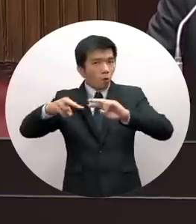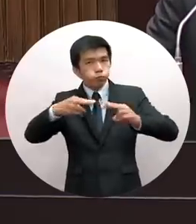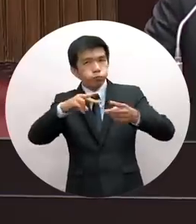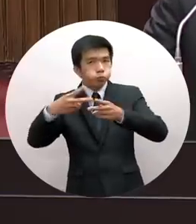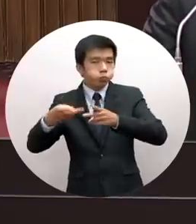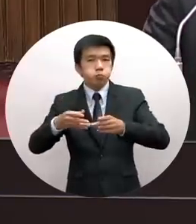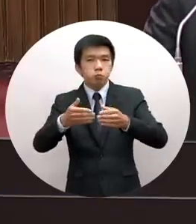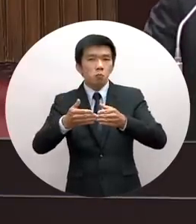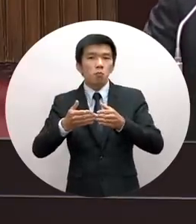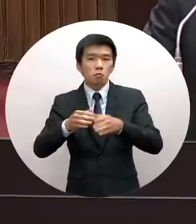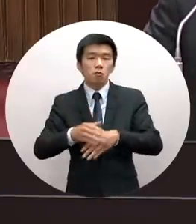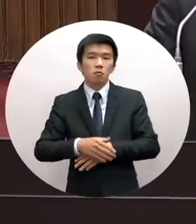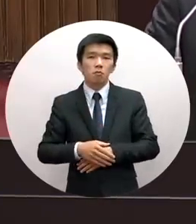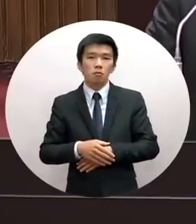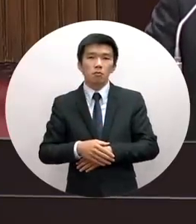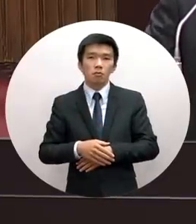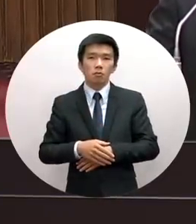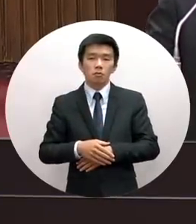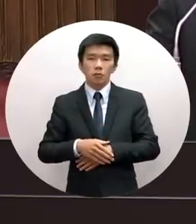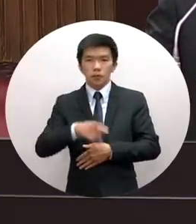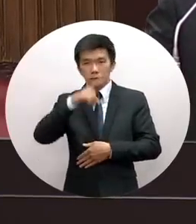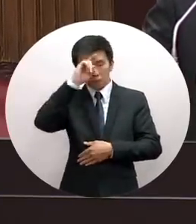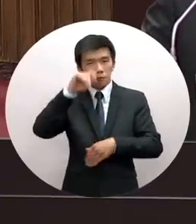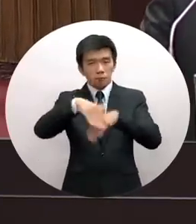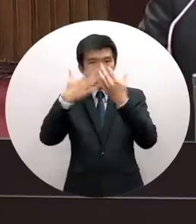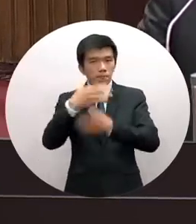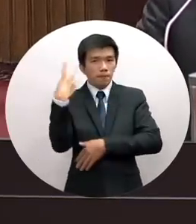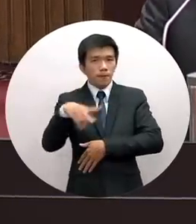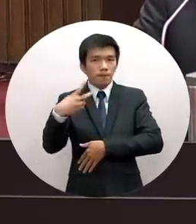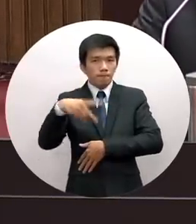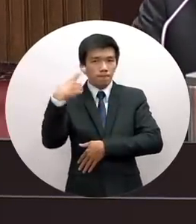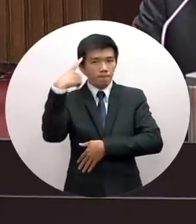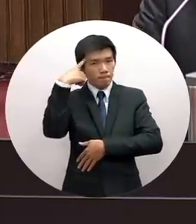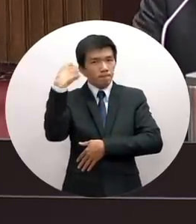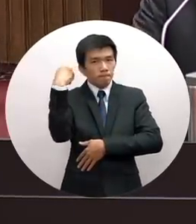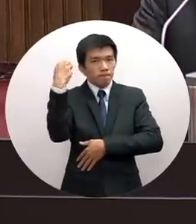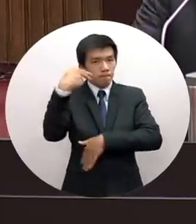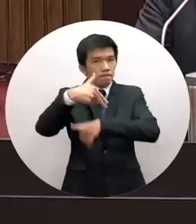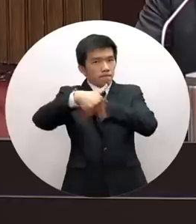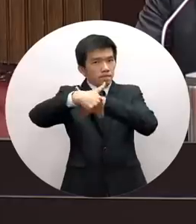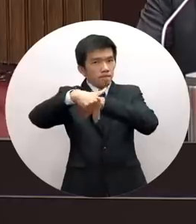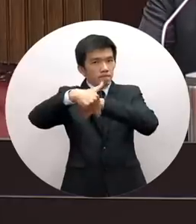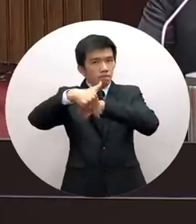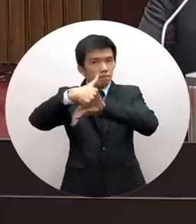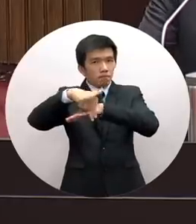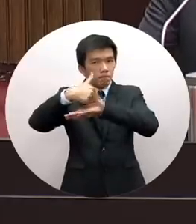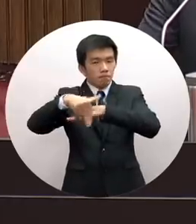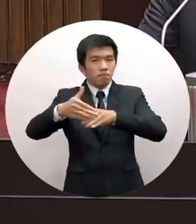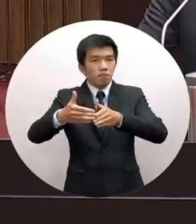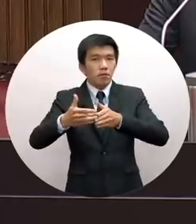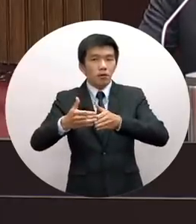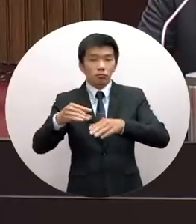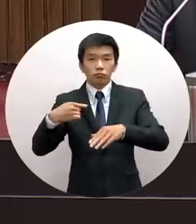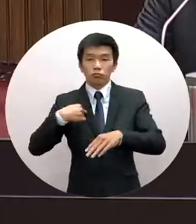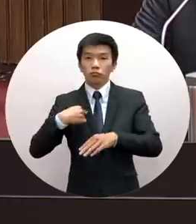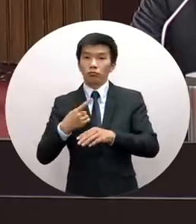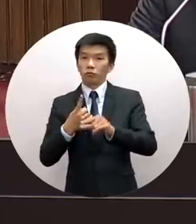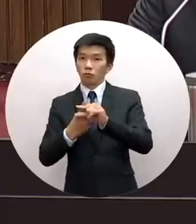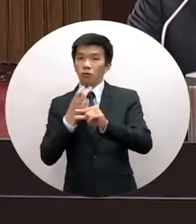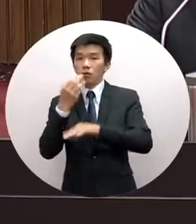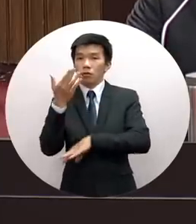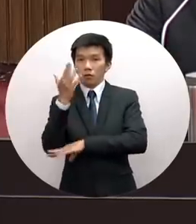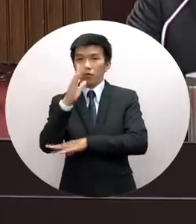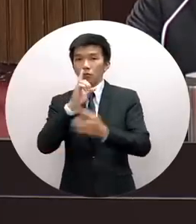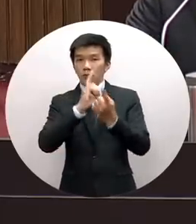该由这个整个新的考量。所以中央也是支持地方对